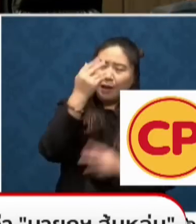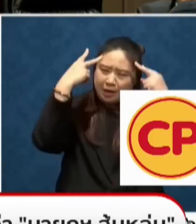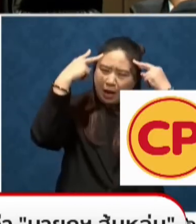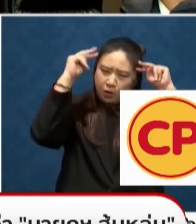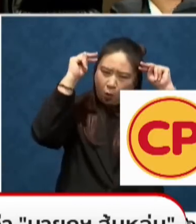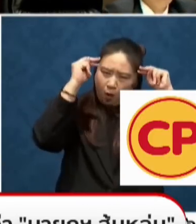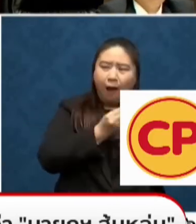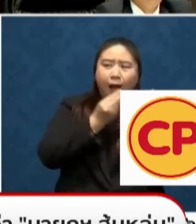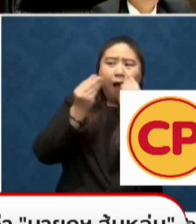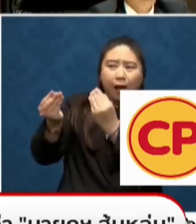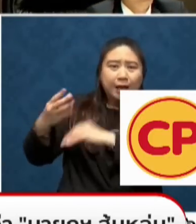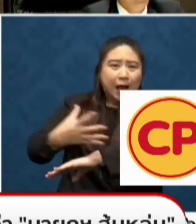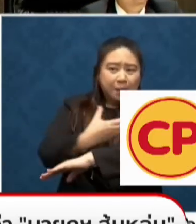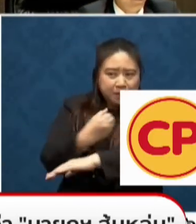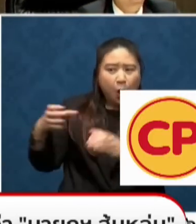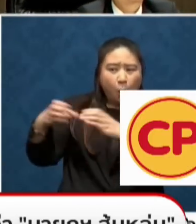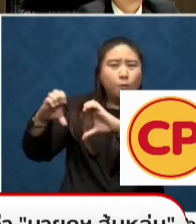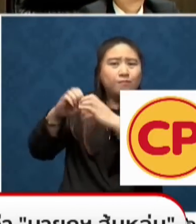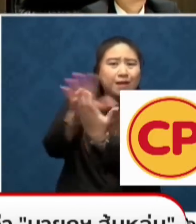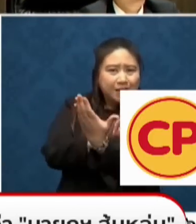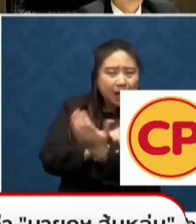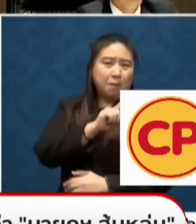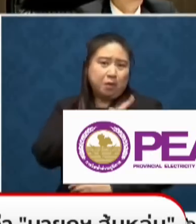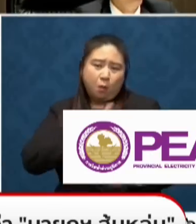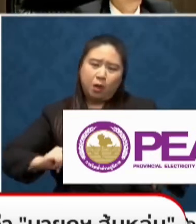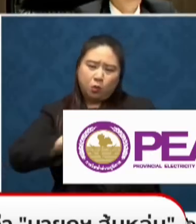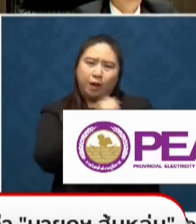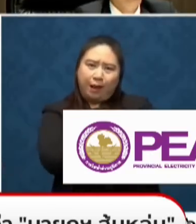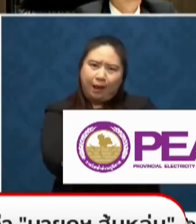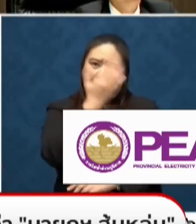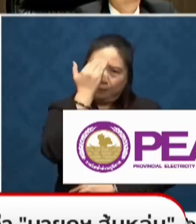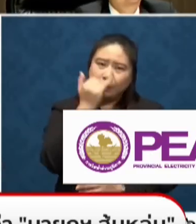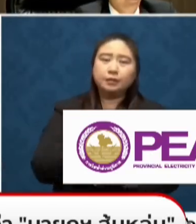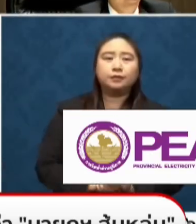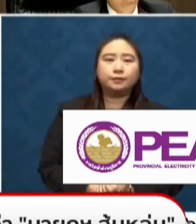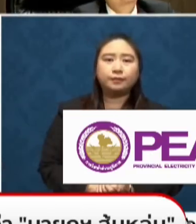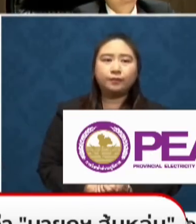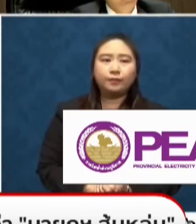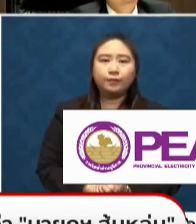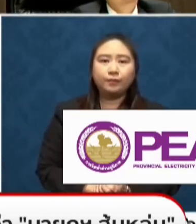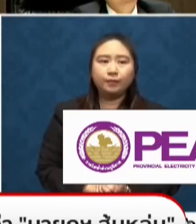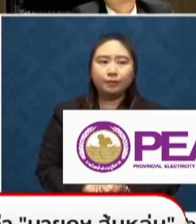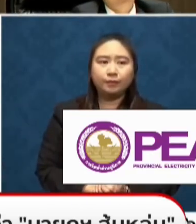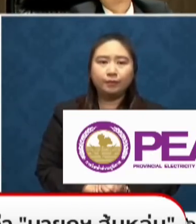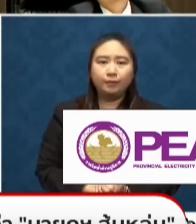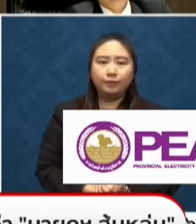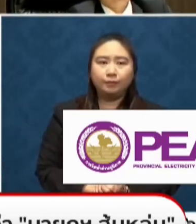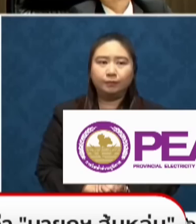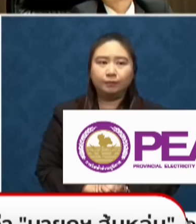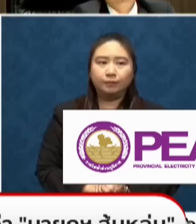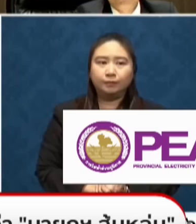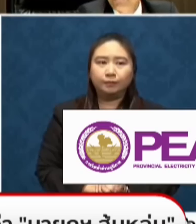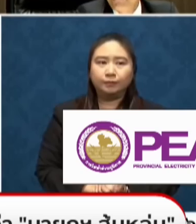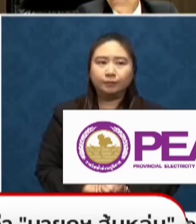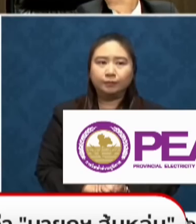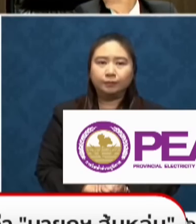ติงานนะฮะแล้วก็มีการตีความว่าไรเดอร์ไม่ใช่ลูกจ้างแต่เป็นตัวแทนหรือพาร์ทเนอร์ทำให้บริษัทไม่ต้องดูแลตามกฎแรงง